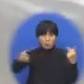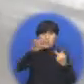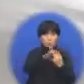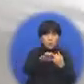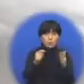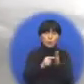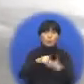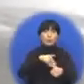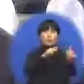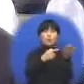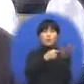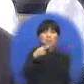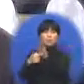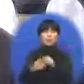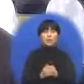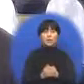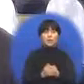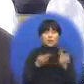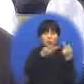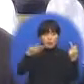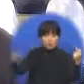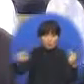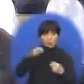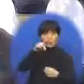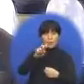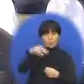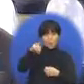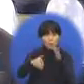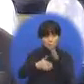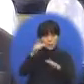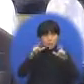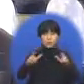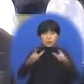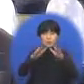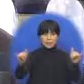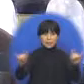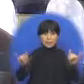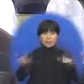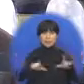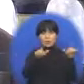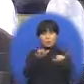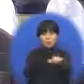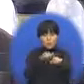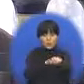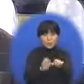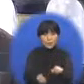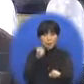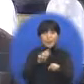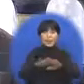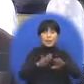파견한다고 밝혔습니다. 강원도 삼척시 주민들이 생활 불편을 하루속히